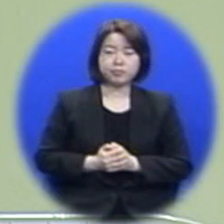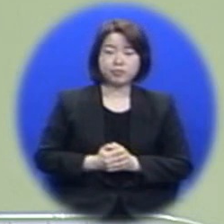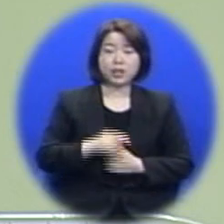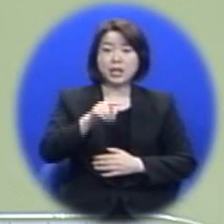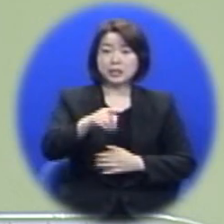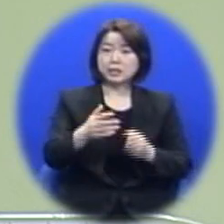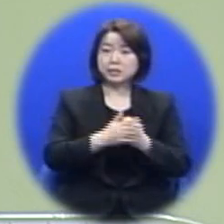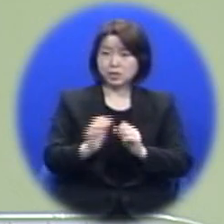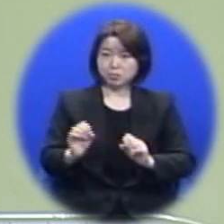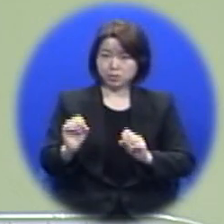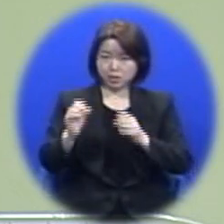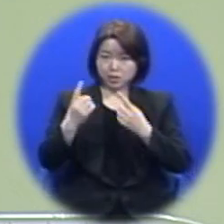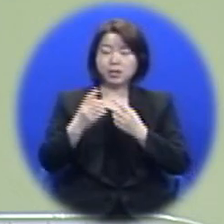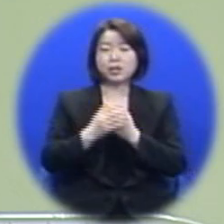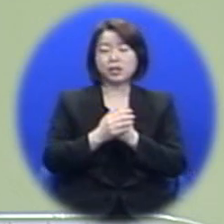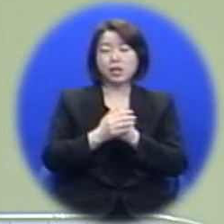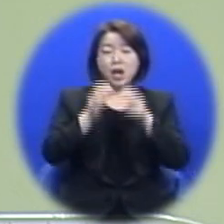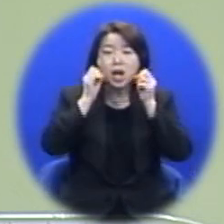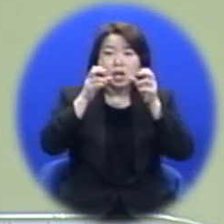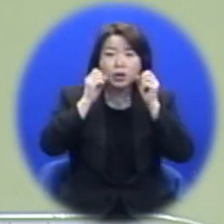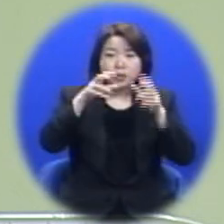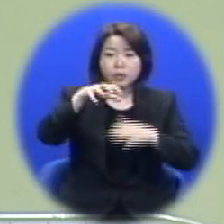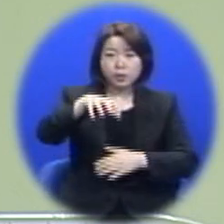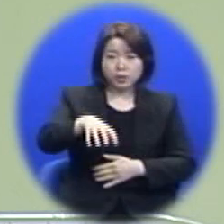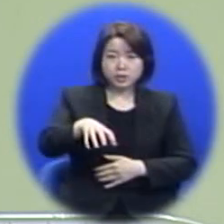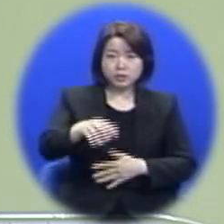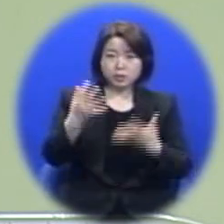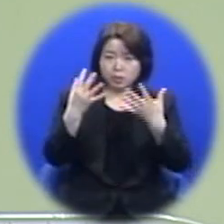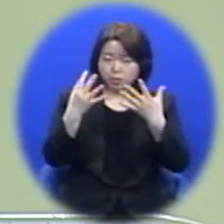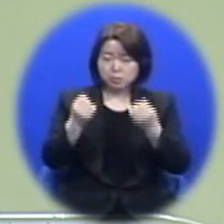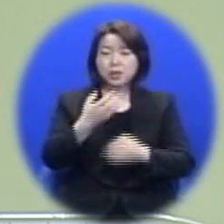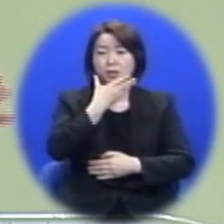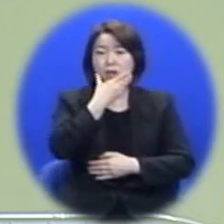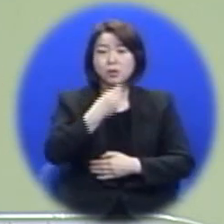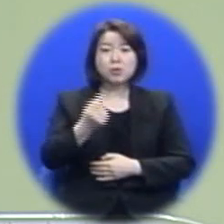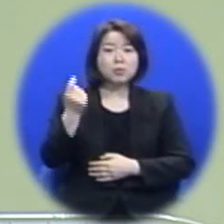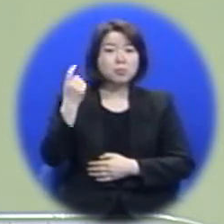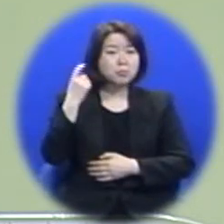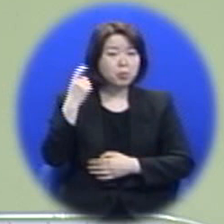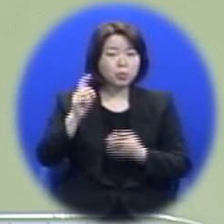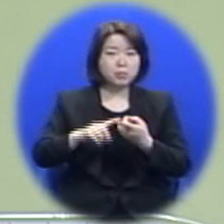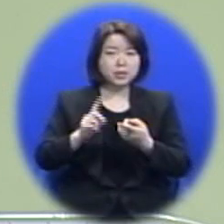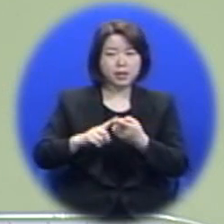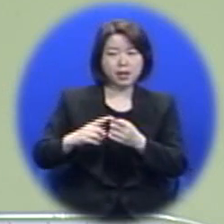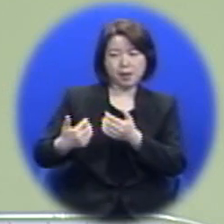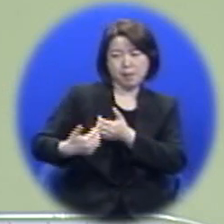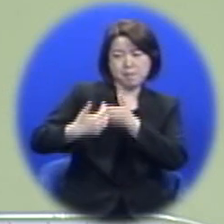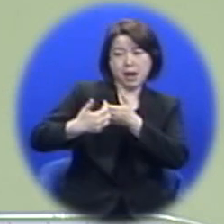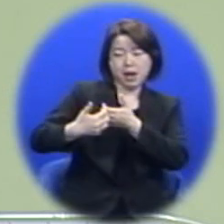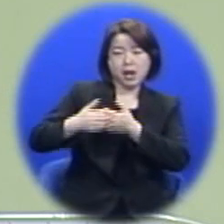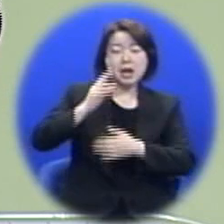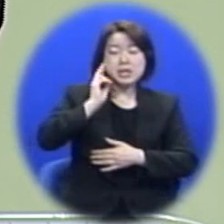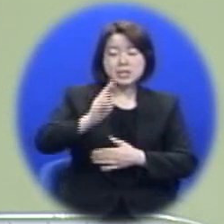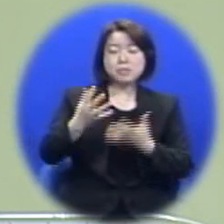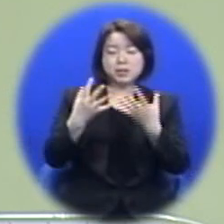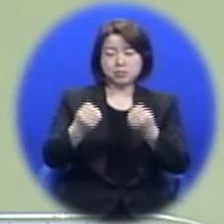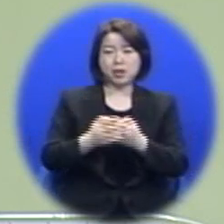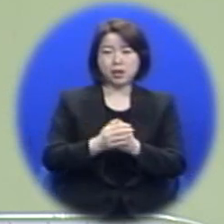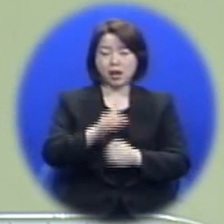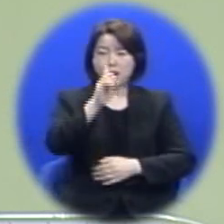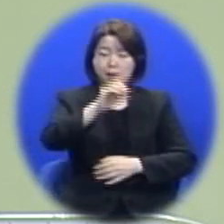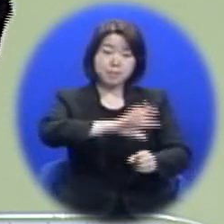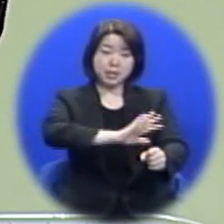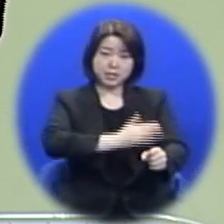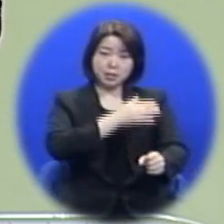그로 인해서 지금 선교 현장에서 얼마나 복음에 대한 저항이 강한 지 모릅니다 한번 잘못 하고